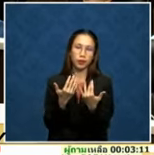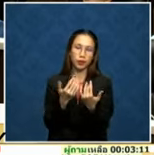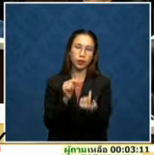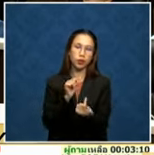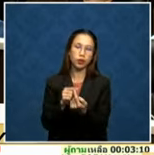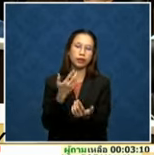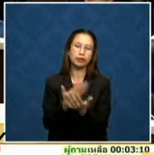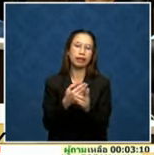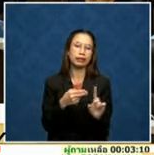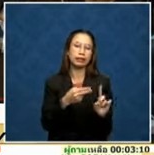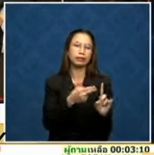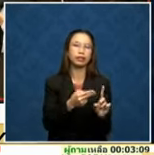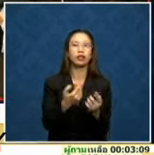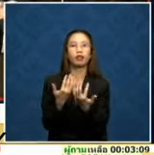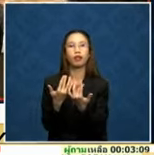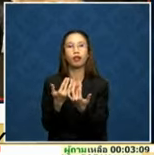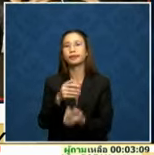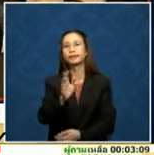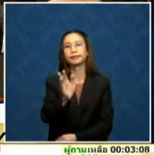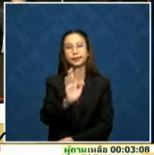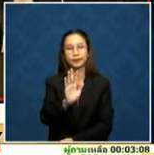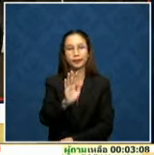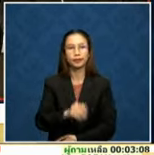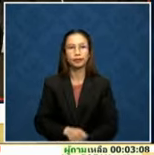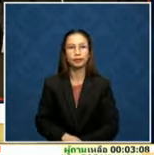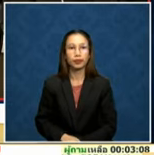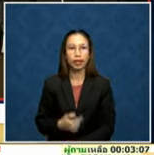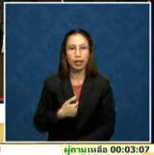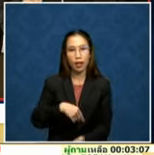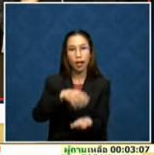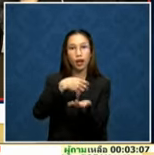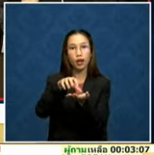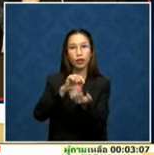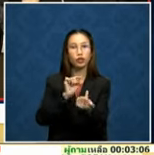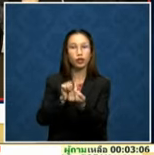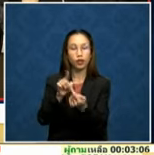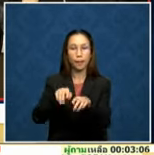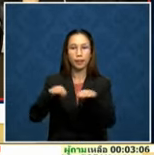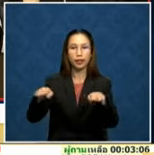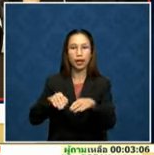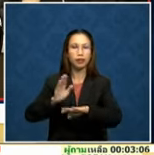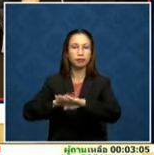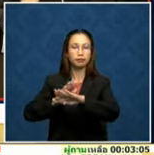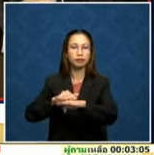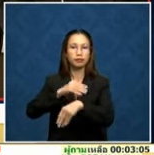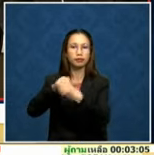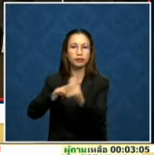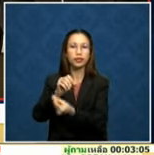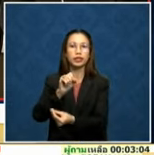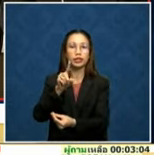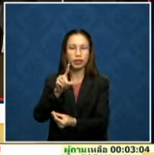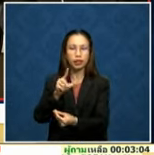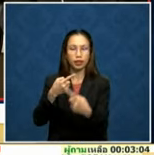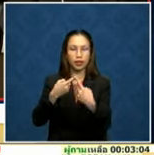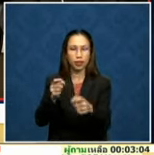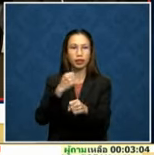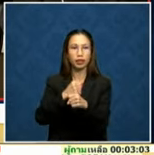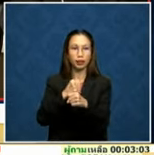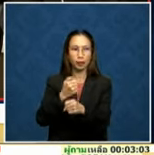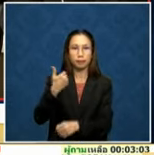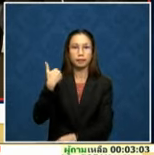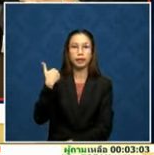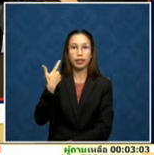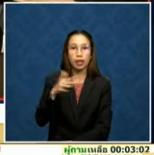วันท Digital Wallet ออกมาฉัรีวิวให้กได้วาจริงๆ แลมารการณกสเชอทท่านทำท่ก็ทำไปหลายเรื่อง